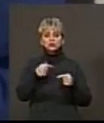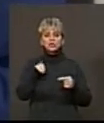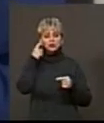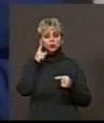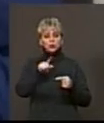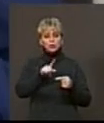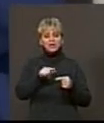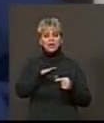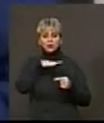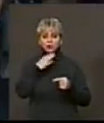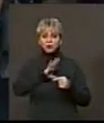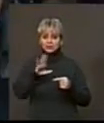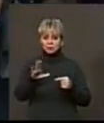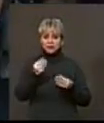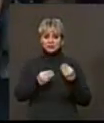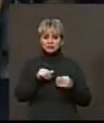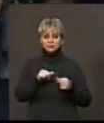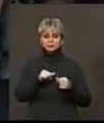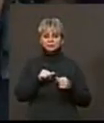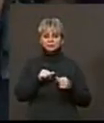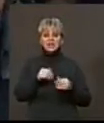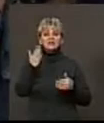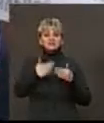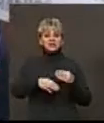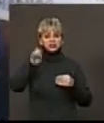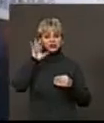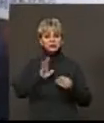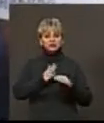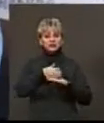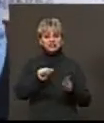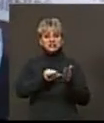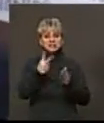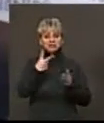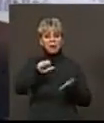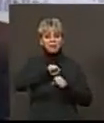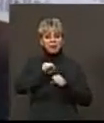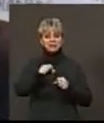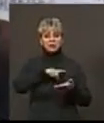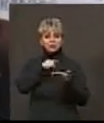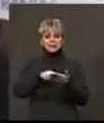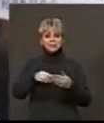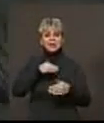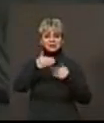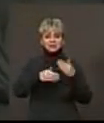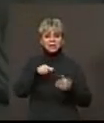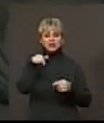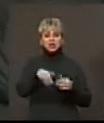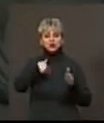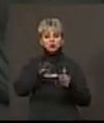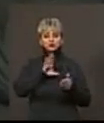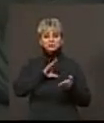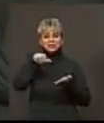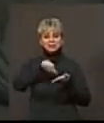думаю, и ее много не бывает. В финал чемпионата вышли 62 победителя муниципальных этапов. И лучшими